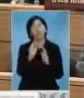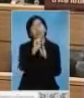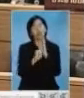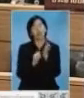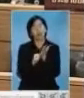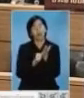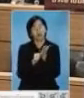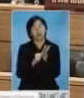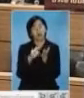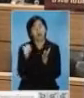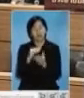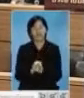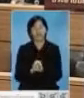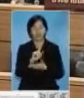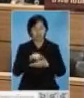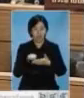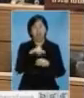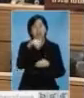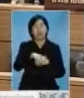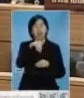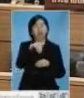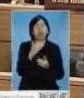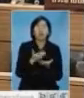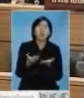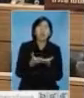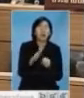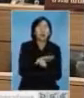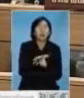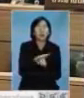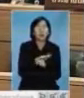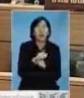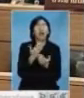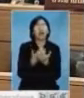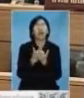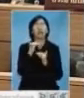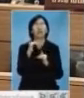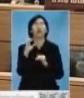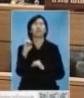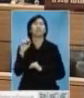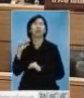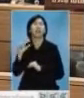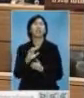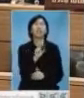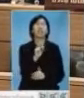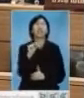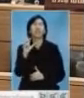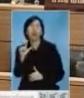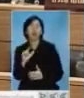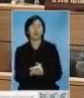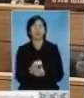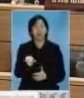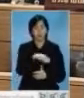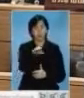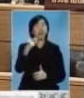พูดกันว่าการเลือกตั้งครั้งนี้เราใช้ไปไม่เท่าไหร่หรอกไม่เกิน50ล้าน30ล้านท่านเชื่อผ